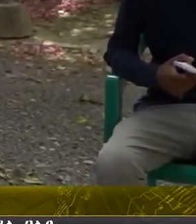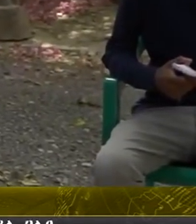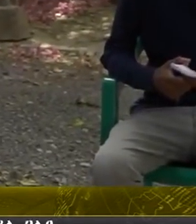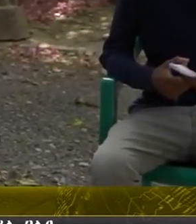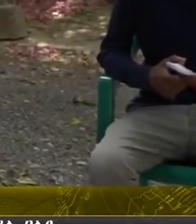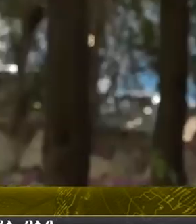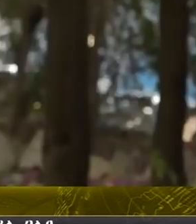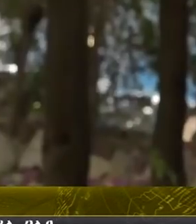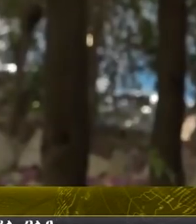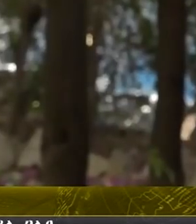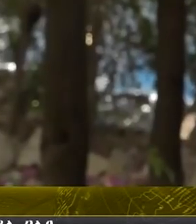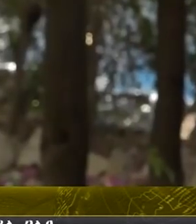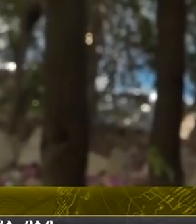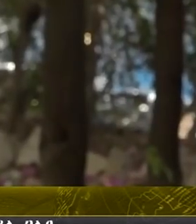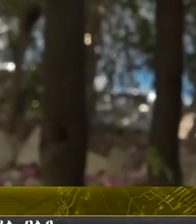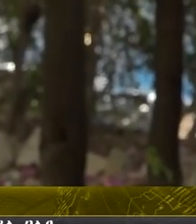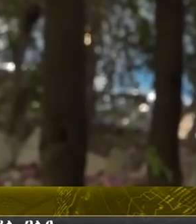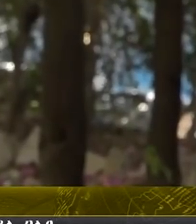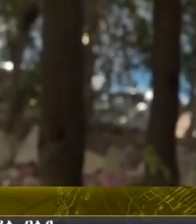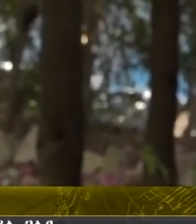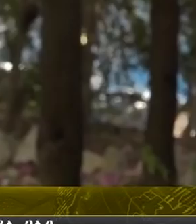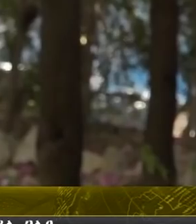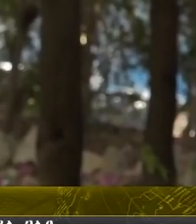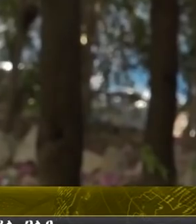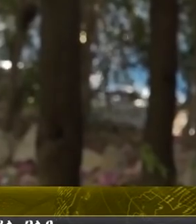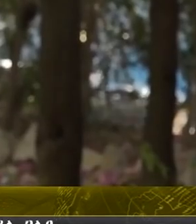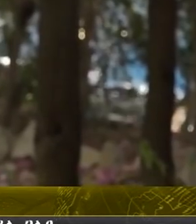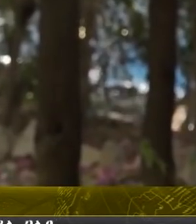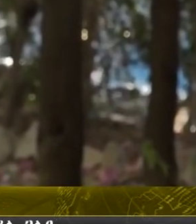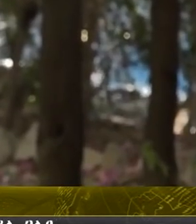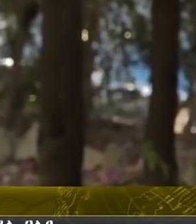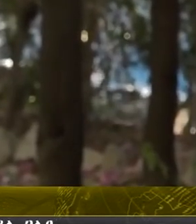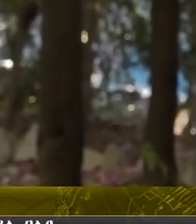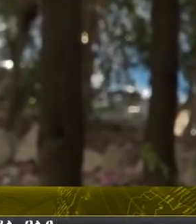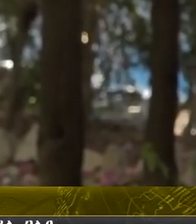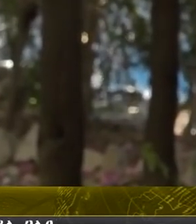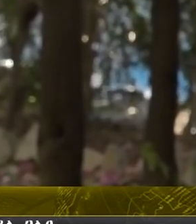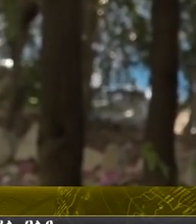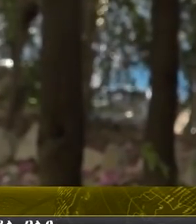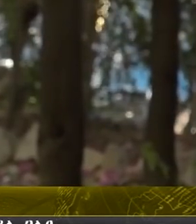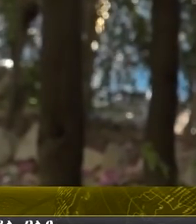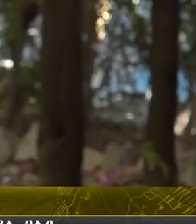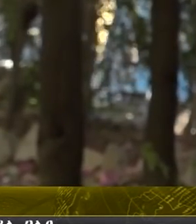ንካሊእ ቡድን ተተፈጢሩ ሰፖርት ንክገብሩ